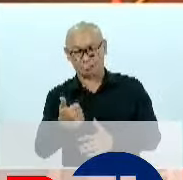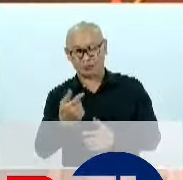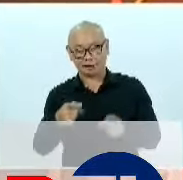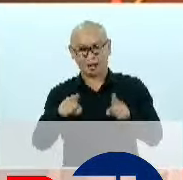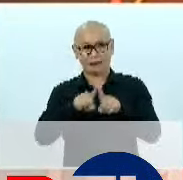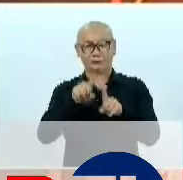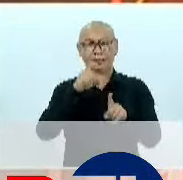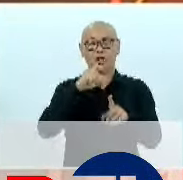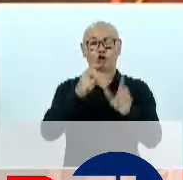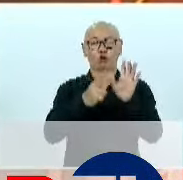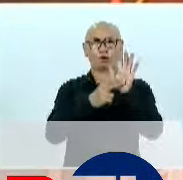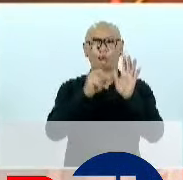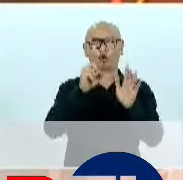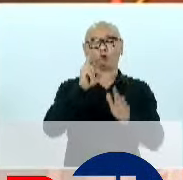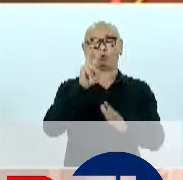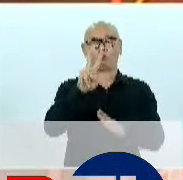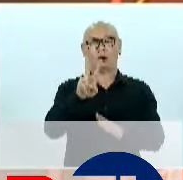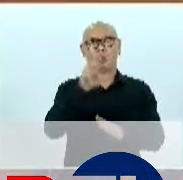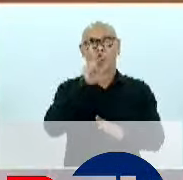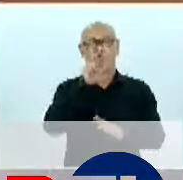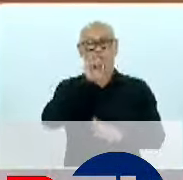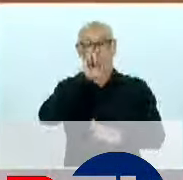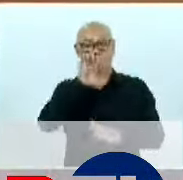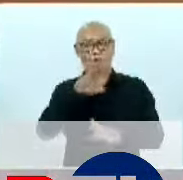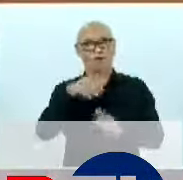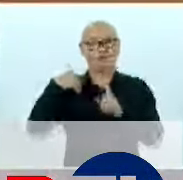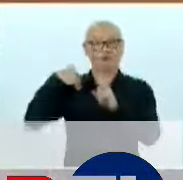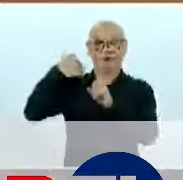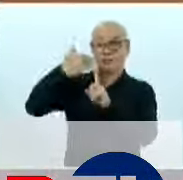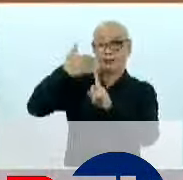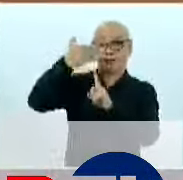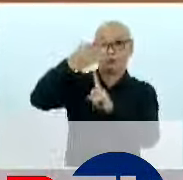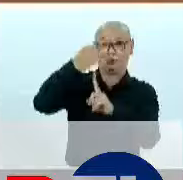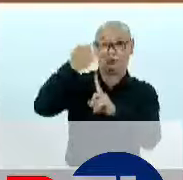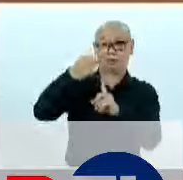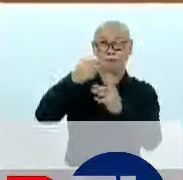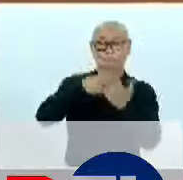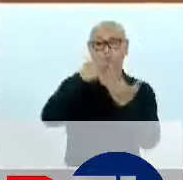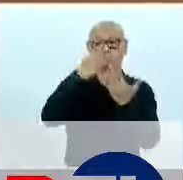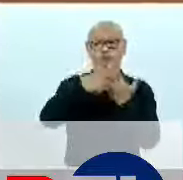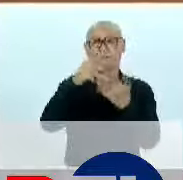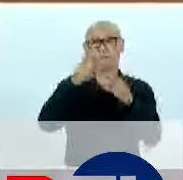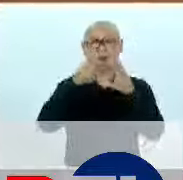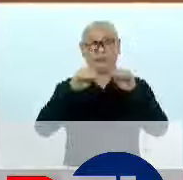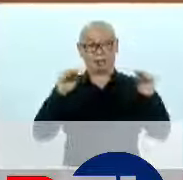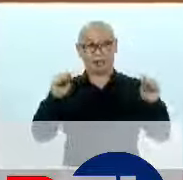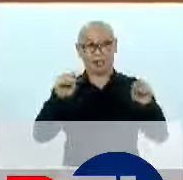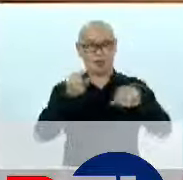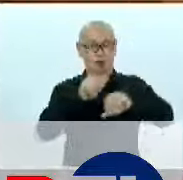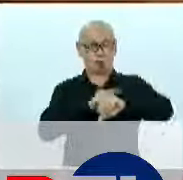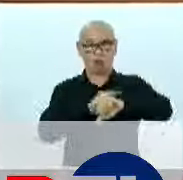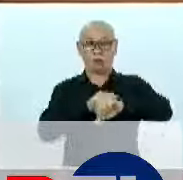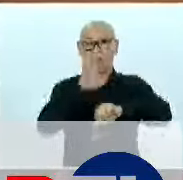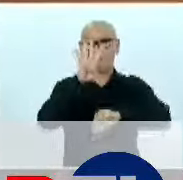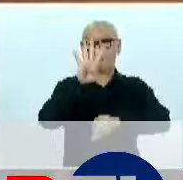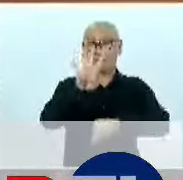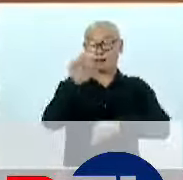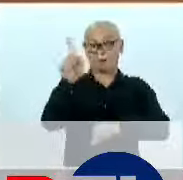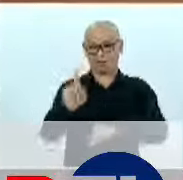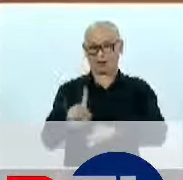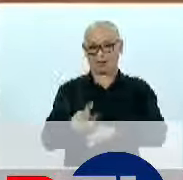pasangan calon nomor urut du untuk menyampaikan visi misi dan program kerjanya waktu anda 4